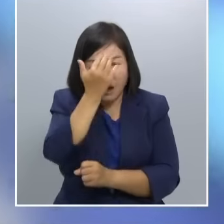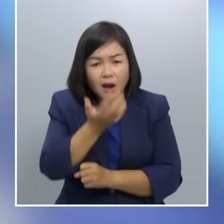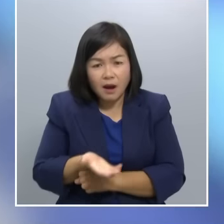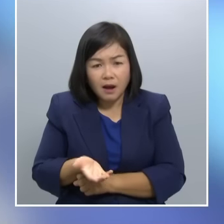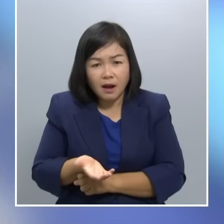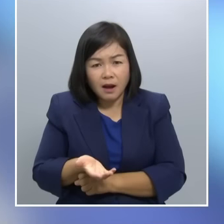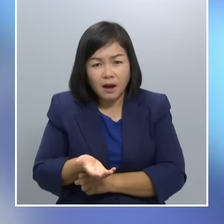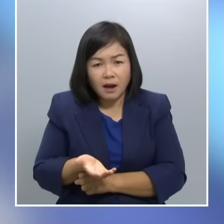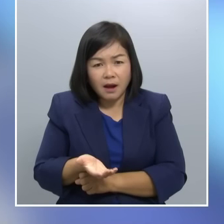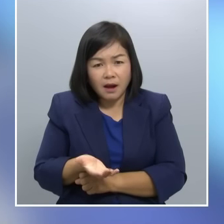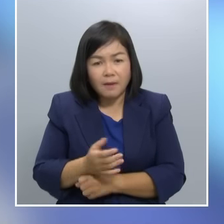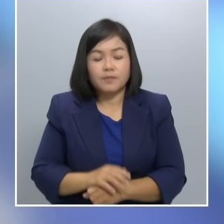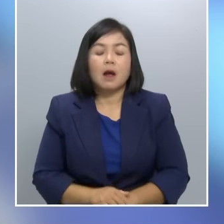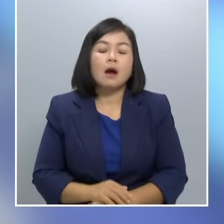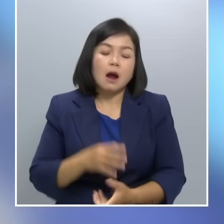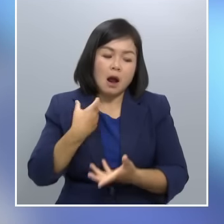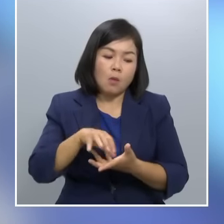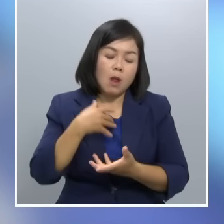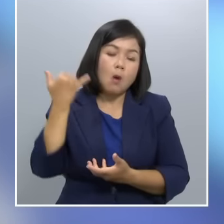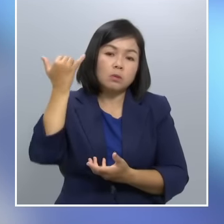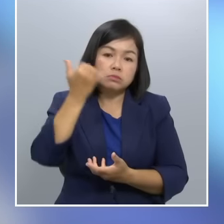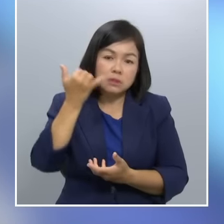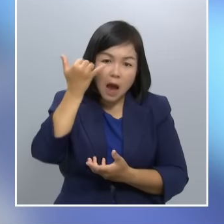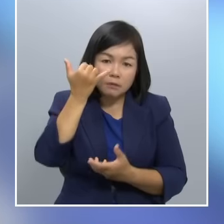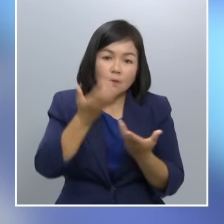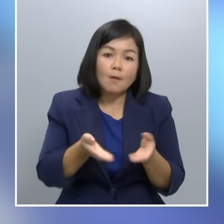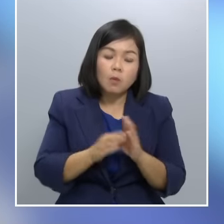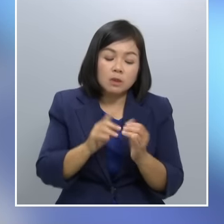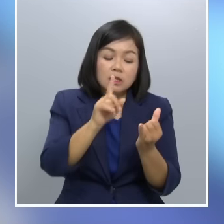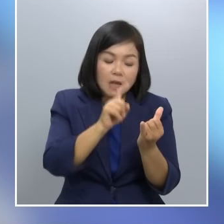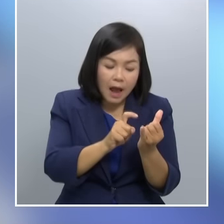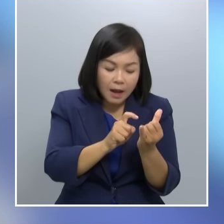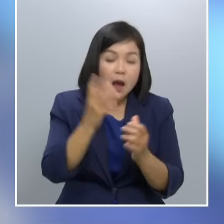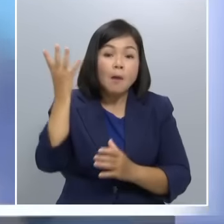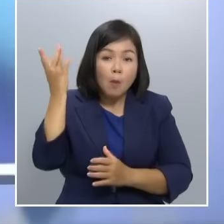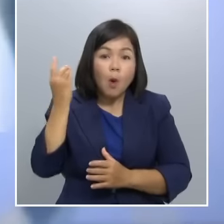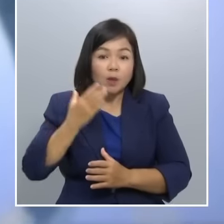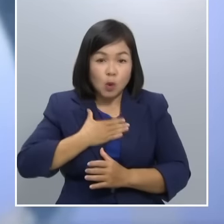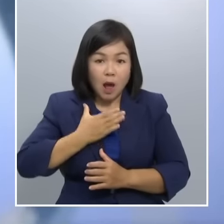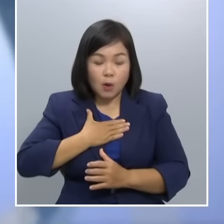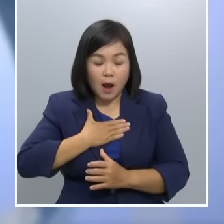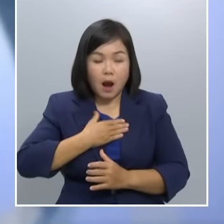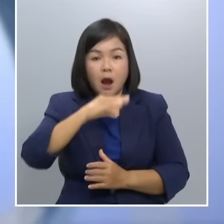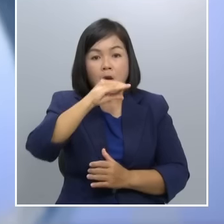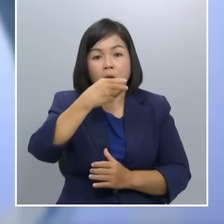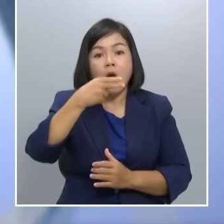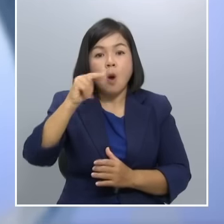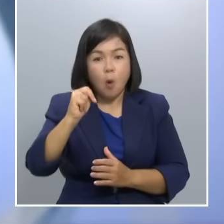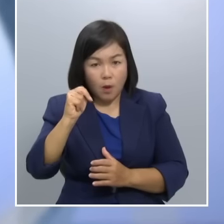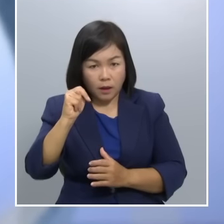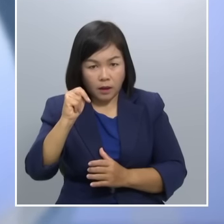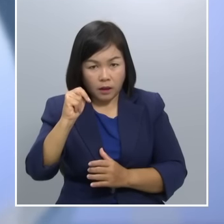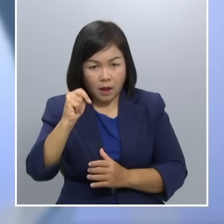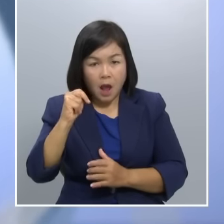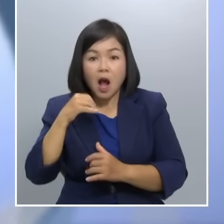ทำไมเนี่ยแหละครับคุณผู้ชมครับซึ่งเมื่อวานนี้ในการหวนกระแสเองเนี่ยนะครับทางฝั่งของทีมงานเองเนี่ยก็ไปที่บ้านของ